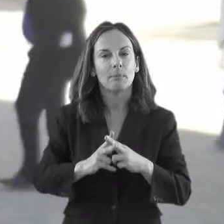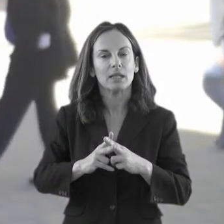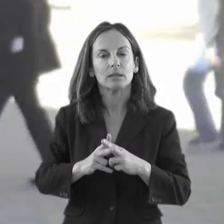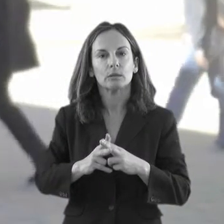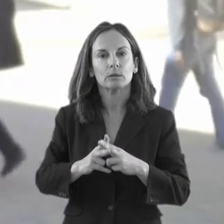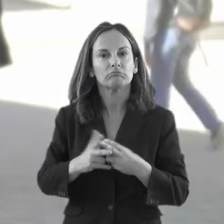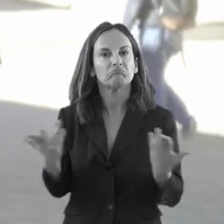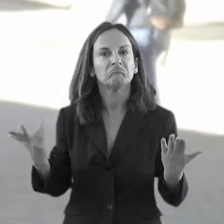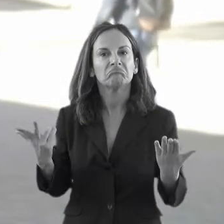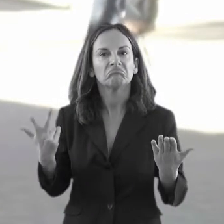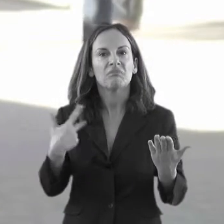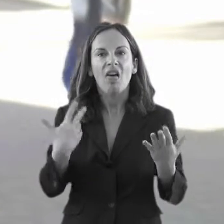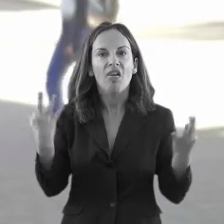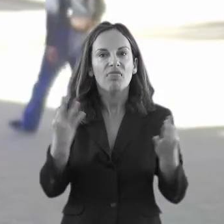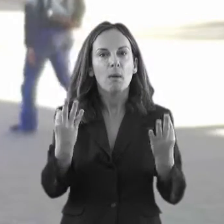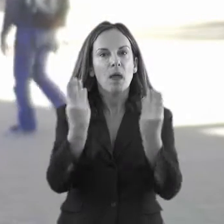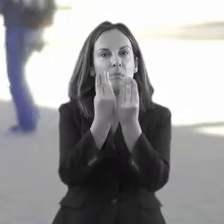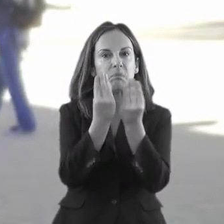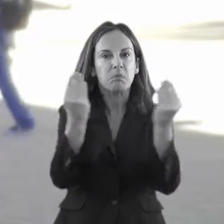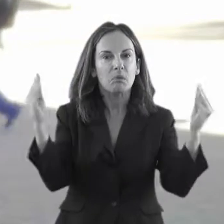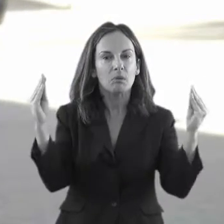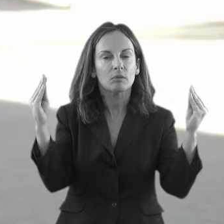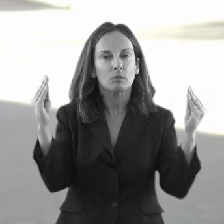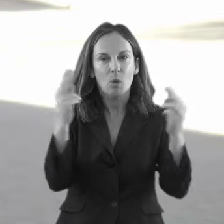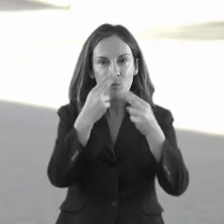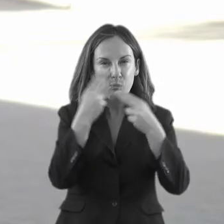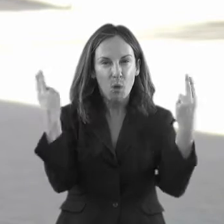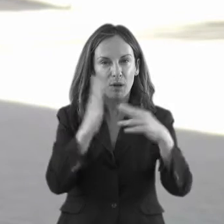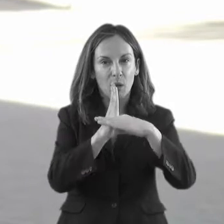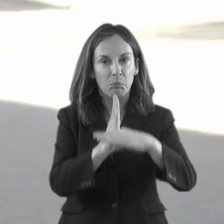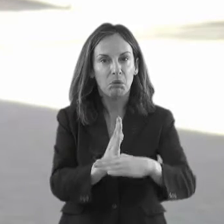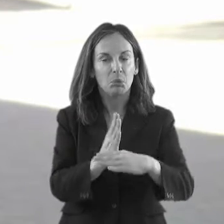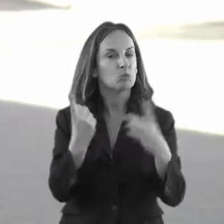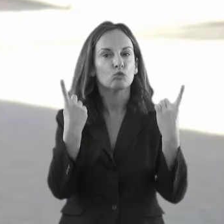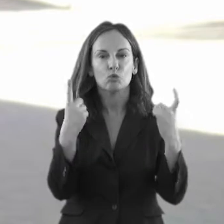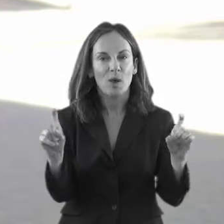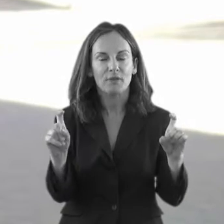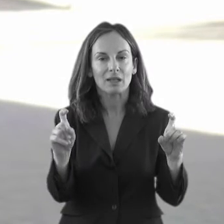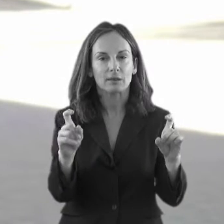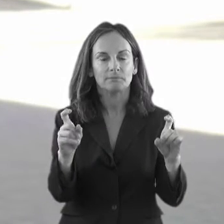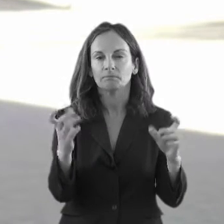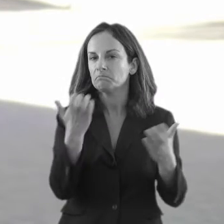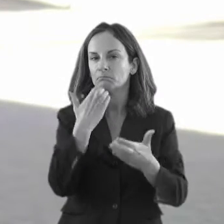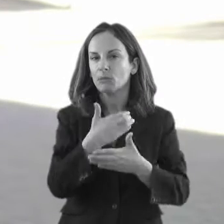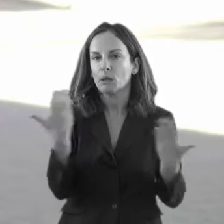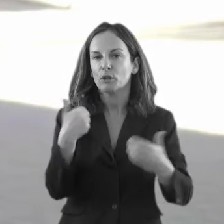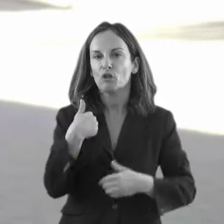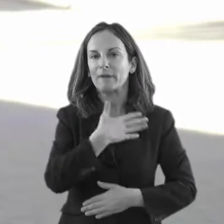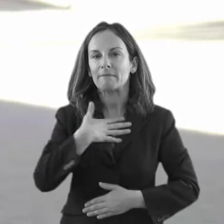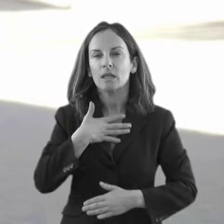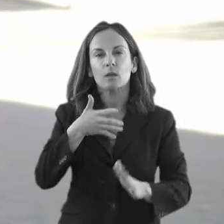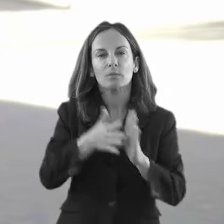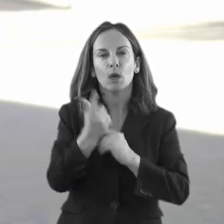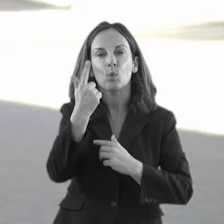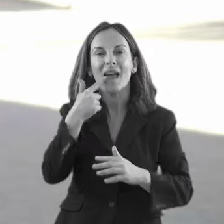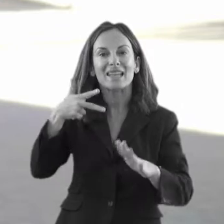algun lloc que no necessàriament ha d'estar aquí al costat nostre, que són les eines que traiem quan necessitem fer una feina. Quan